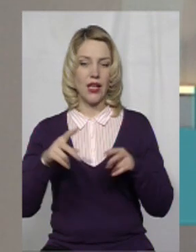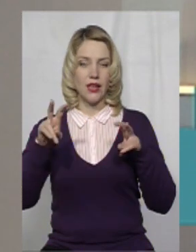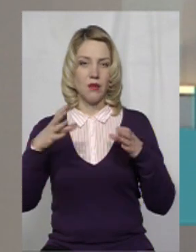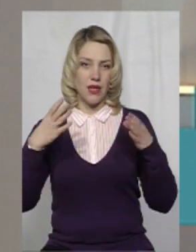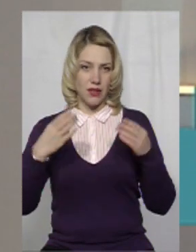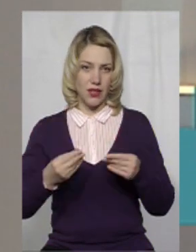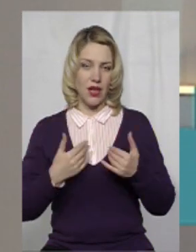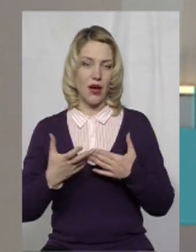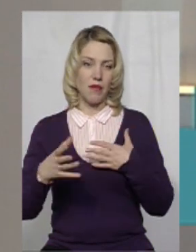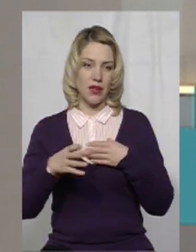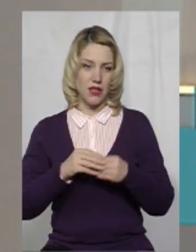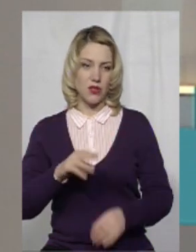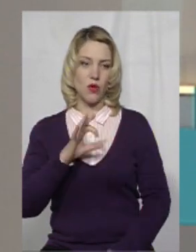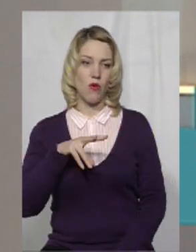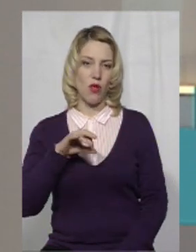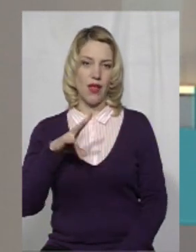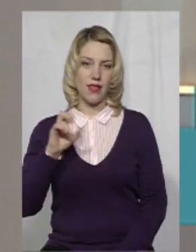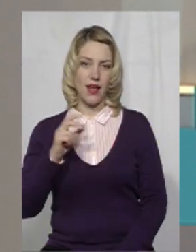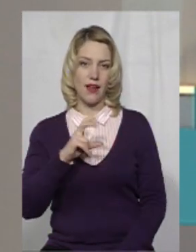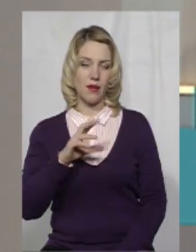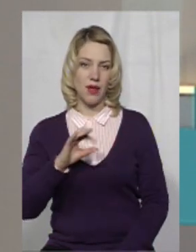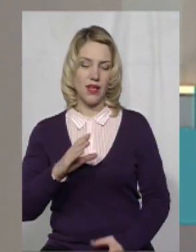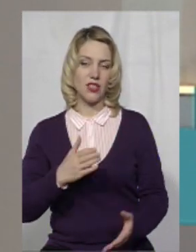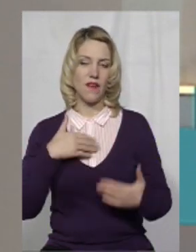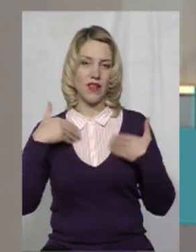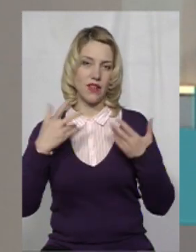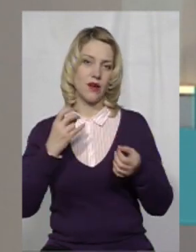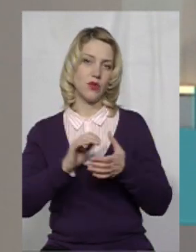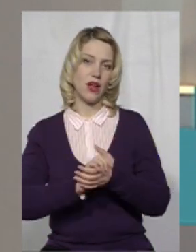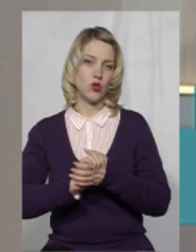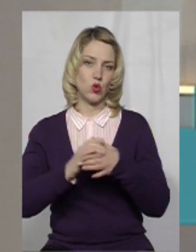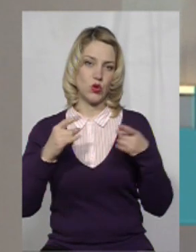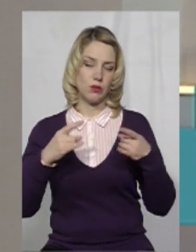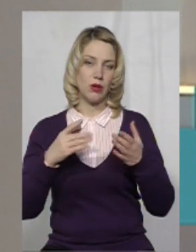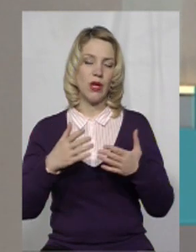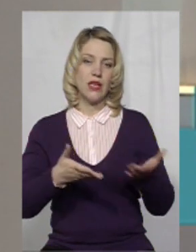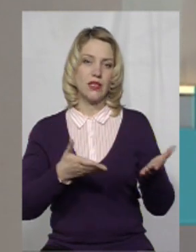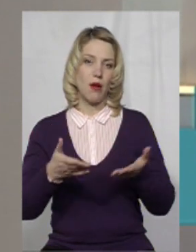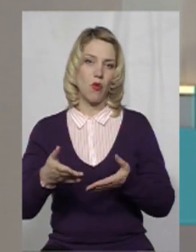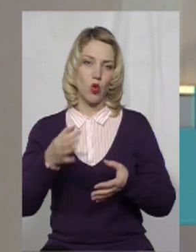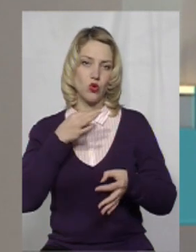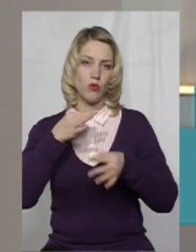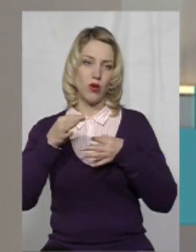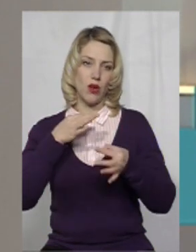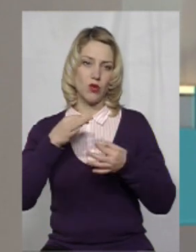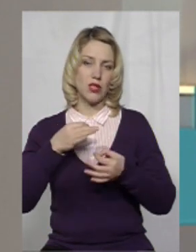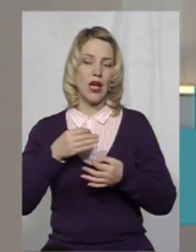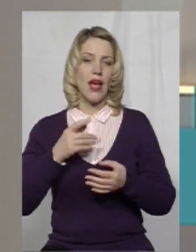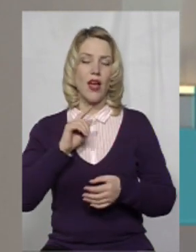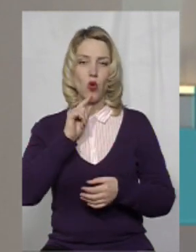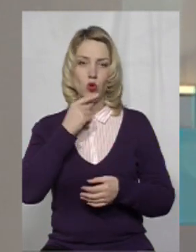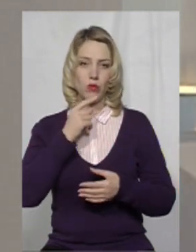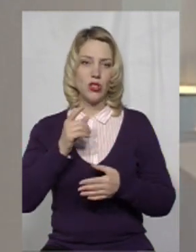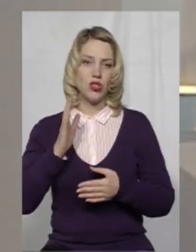Ми з Оксаною Фіновською всіх вітаємо на Суспільному і запрошуємо долучатися до розмови про інвестиційний потенціал Хмельниччини і, власне,